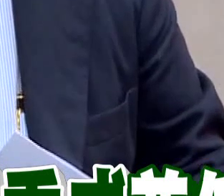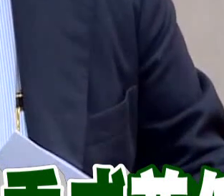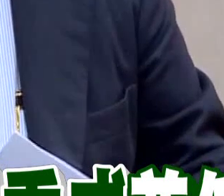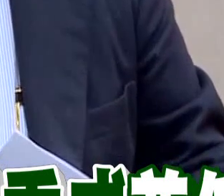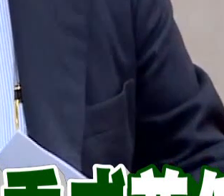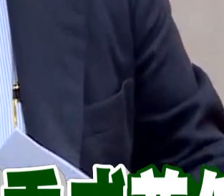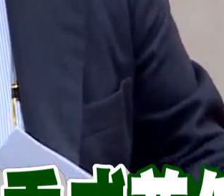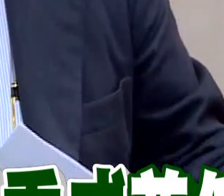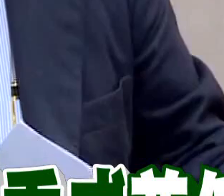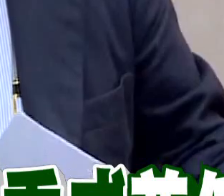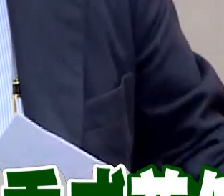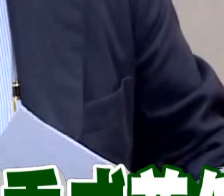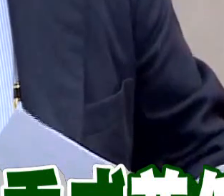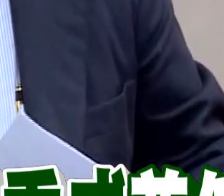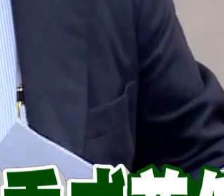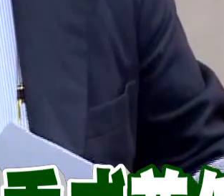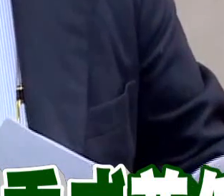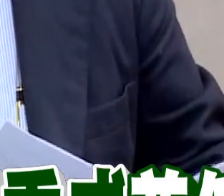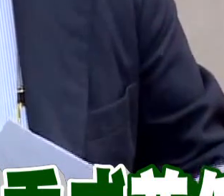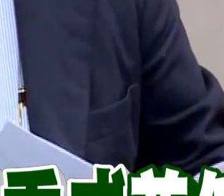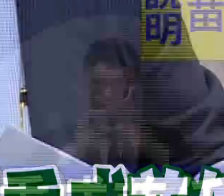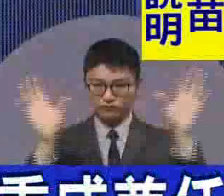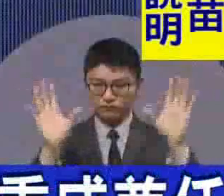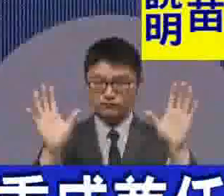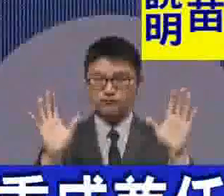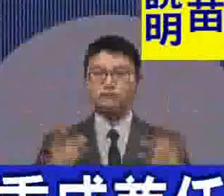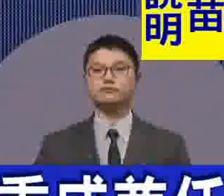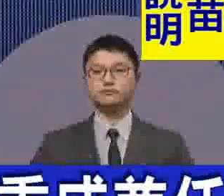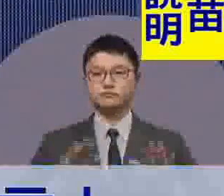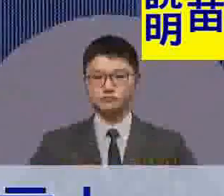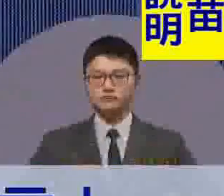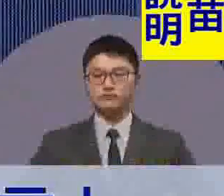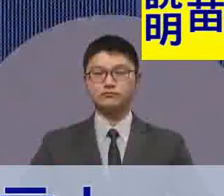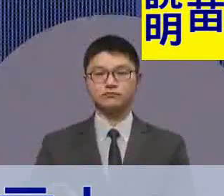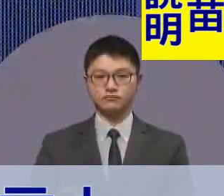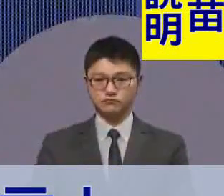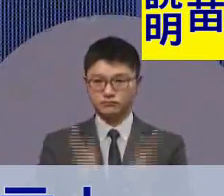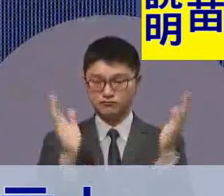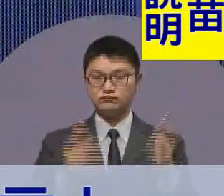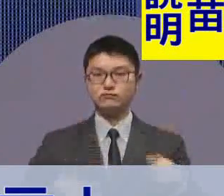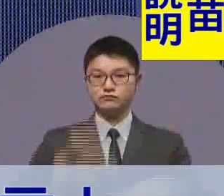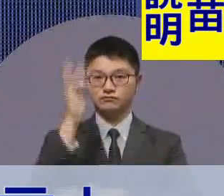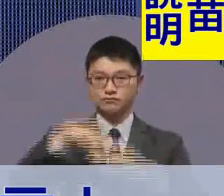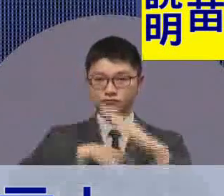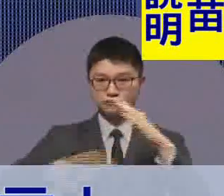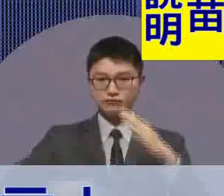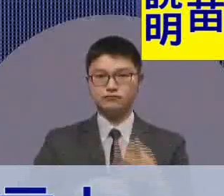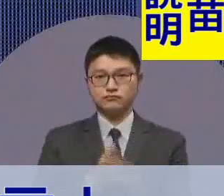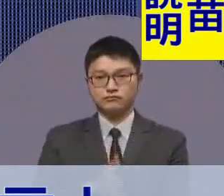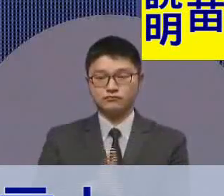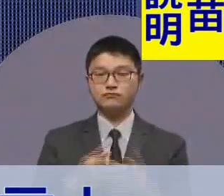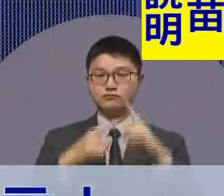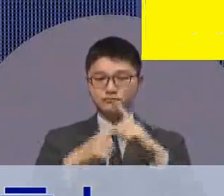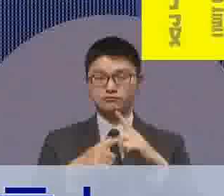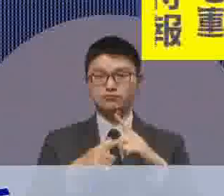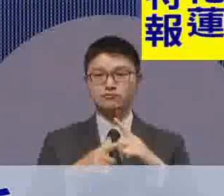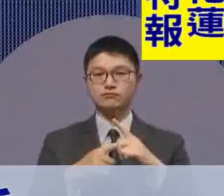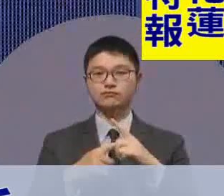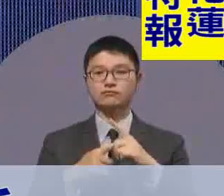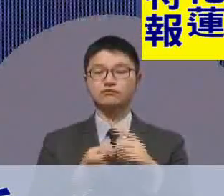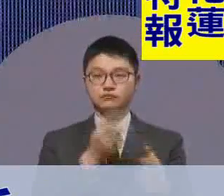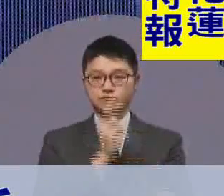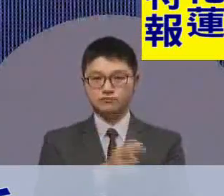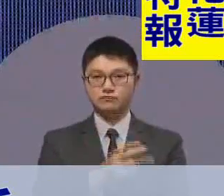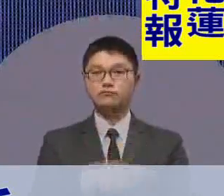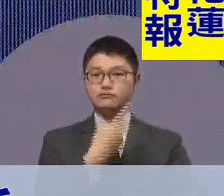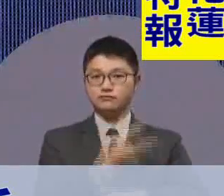政府跟人民之间沟通的工作。 从今天起，行政院的发言人由罗秉成